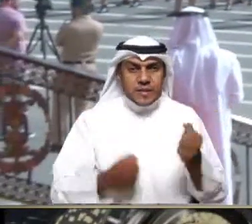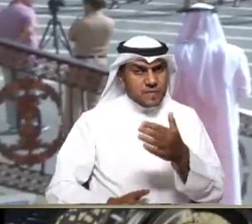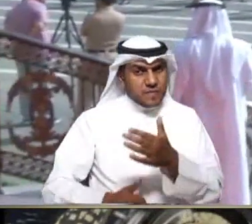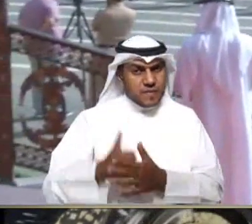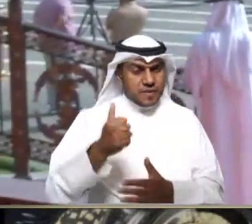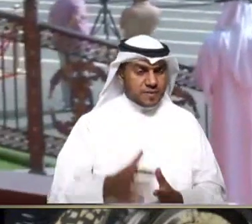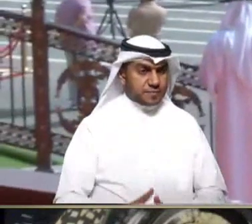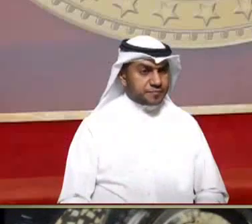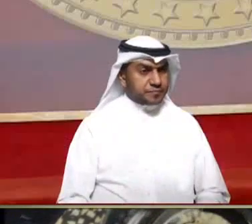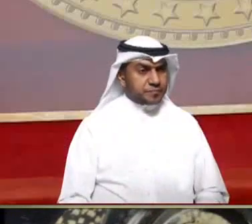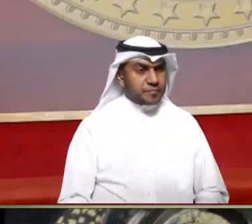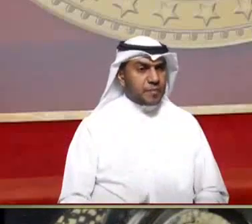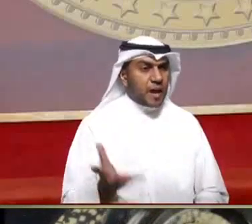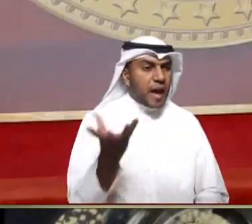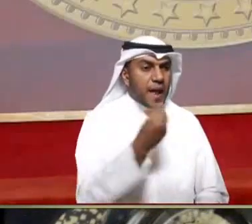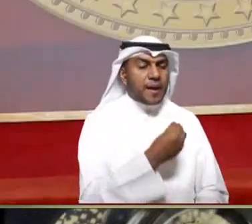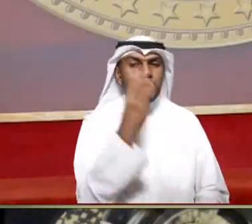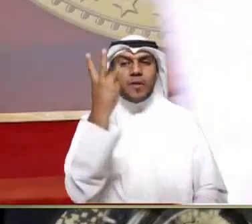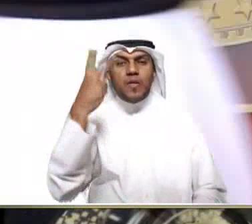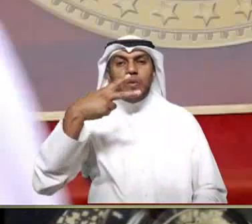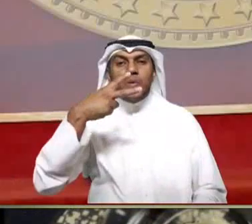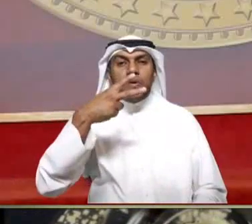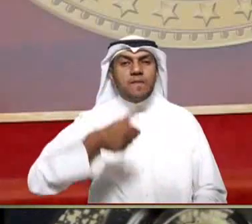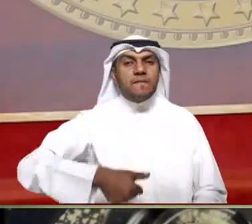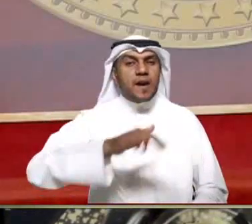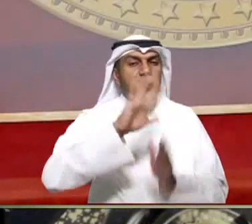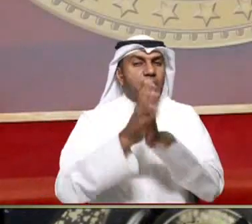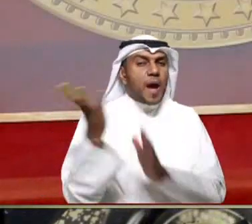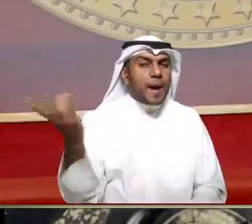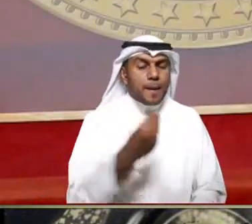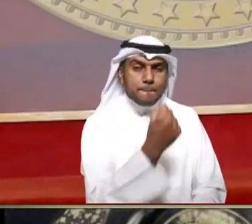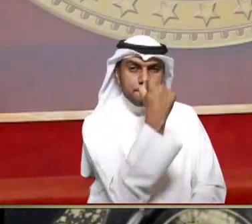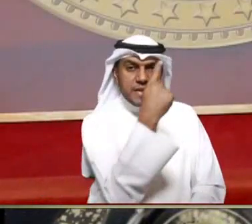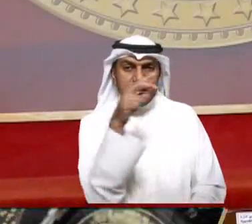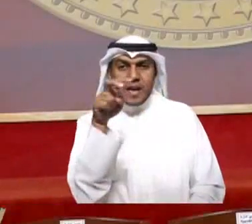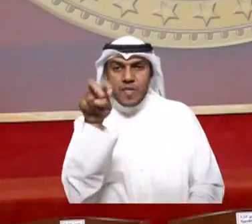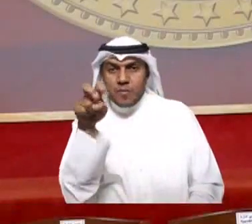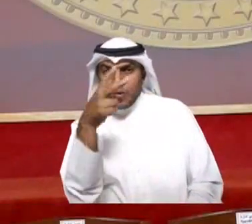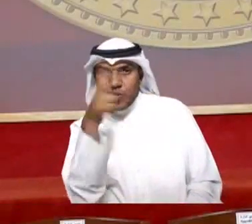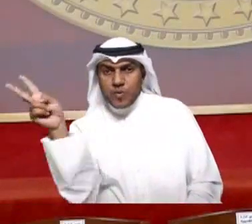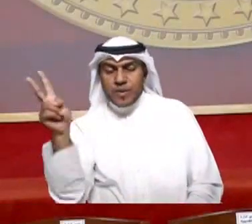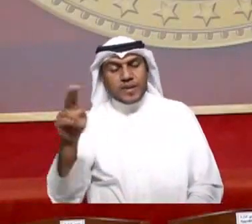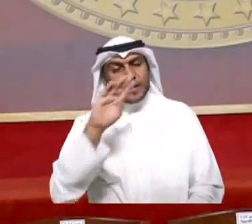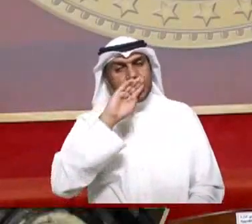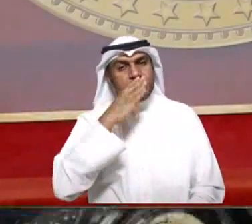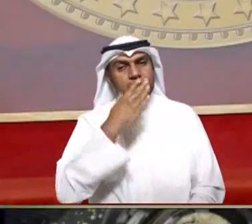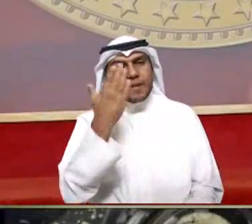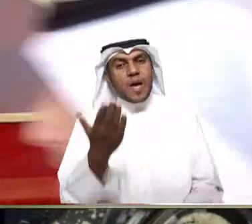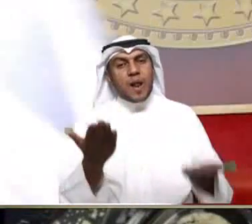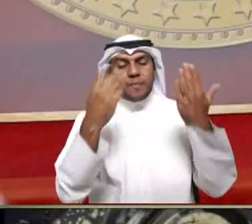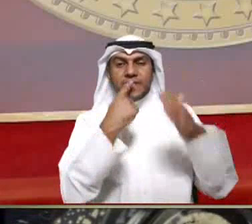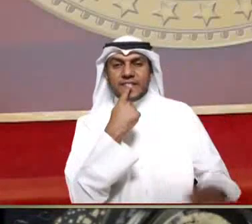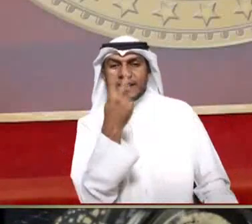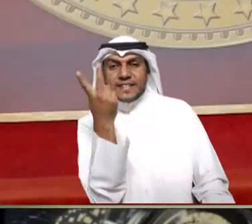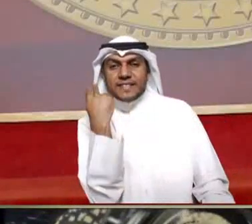الحديثة. الدفعة 23 وعددهم 148 طالب، اللهم لك الحمد، من قبل سنتين دراستين